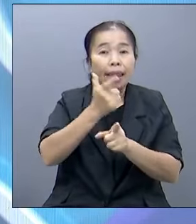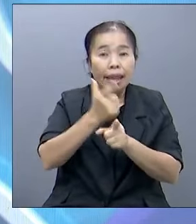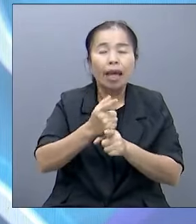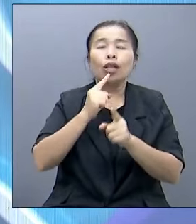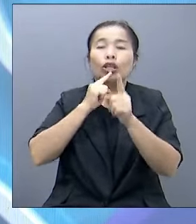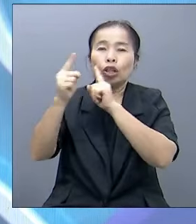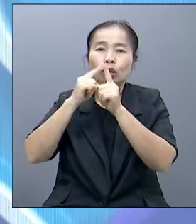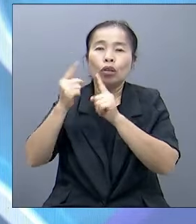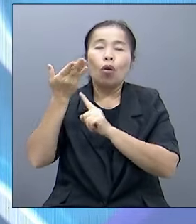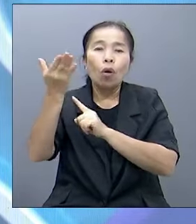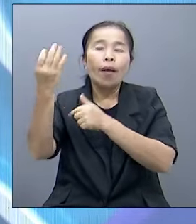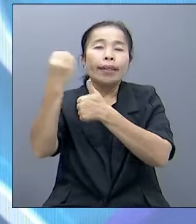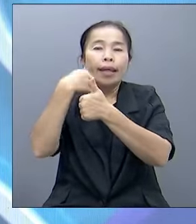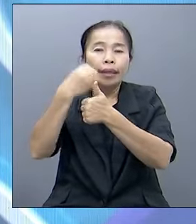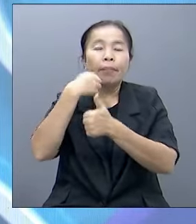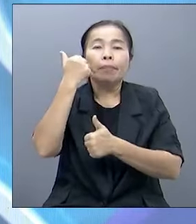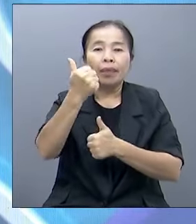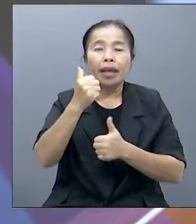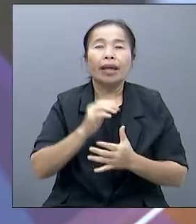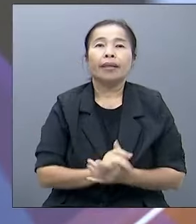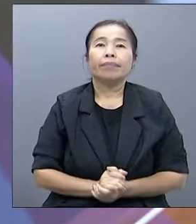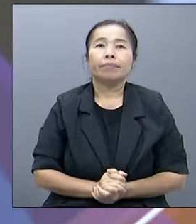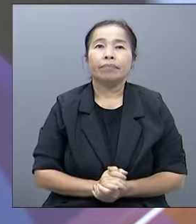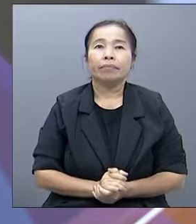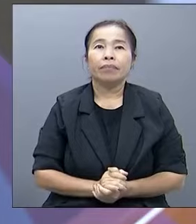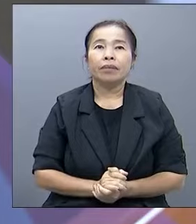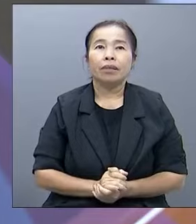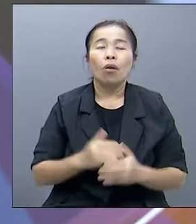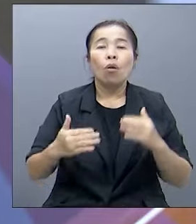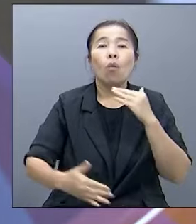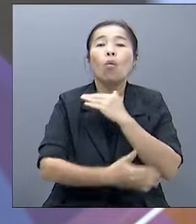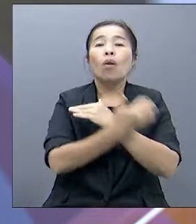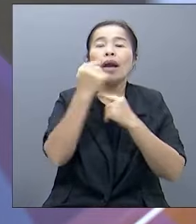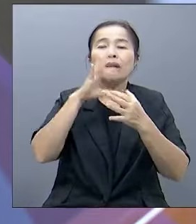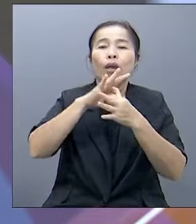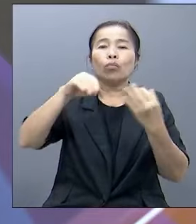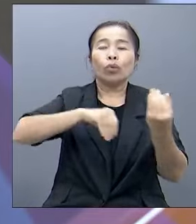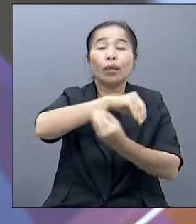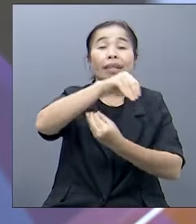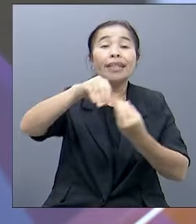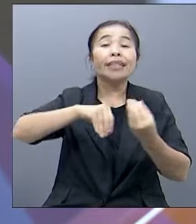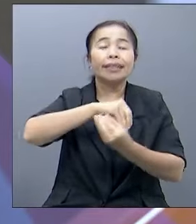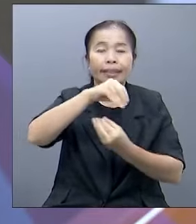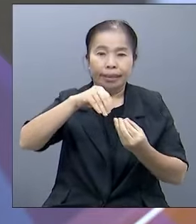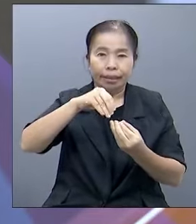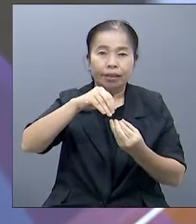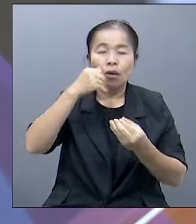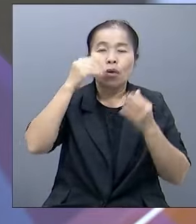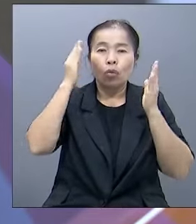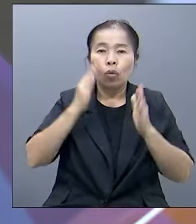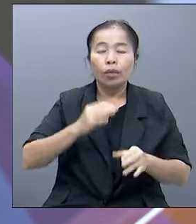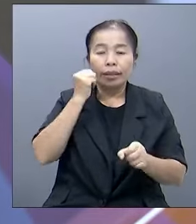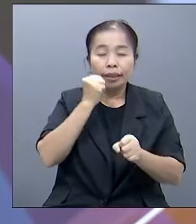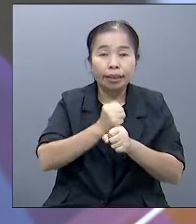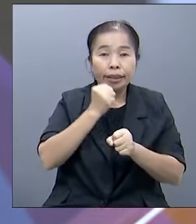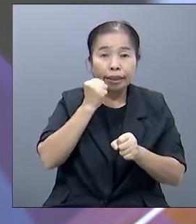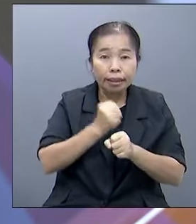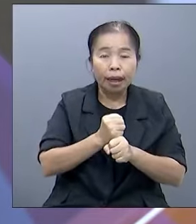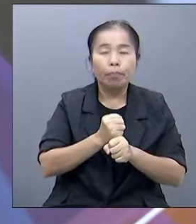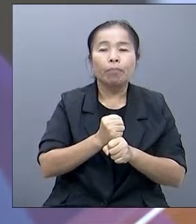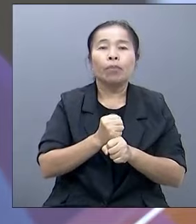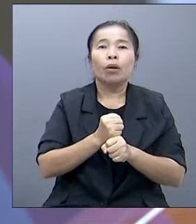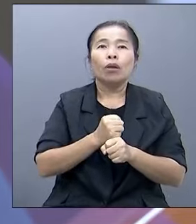าร์มก้องพบฟาร์มนะครับ ค่ะก็เรียกว่าเป็นอีกโอกาสทางธุรกิจนะคะที่เขาบอกจริงๆว่าคนทำยังน้อยอยู่ก็ถือว่าเป็น